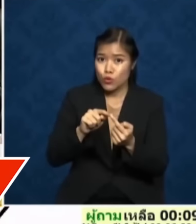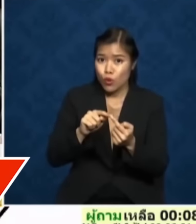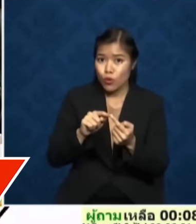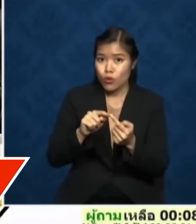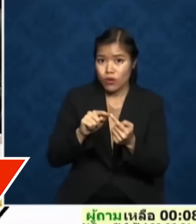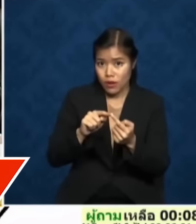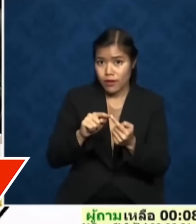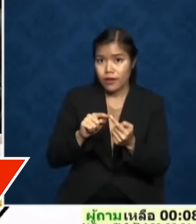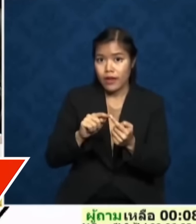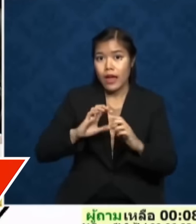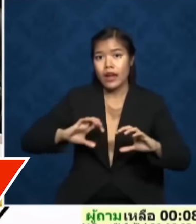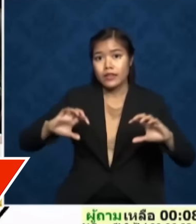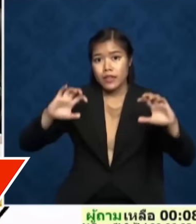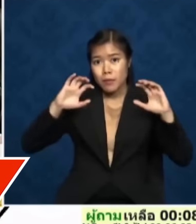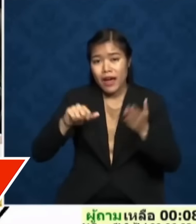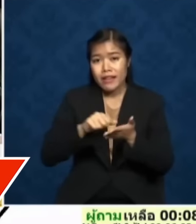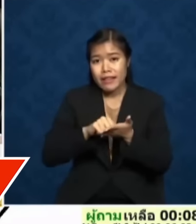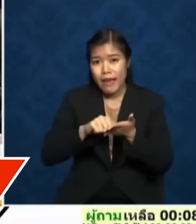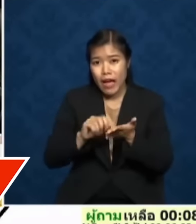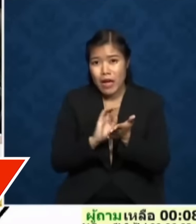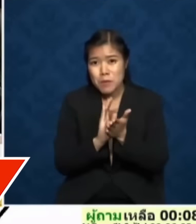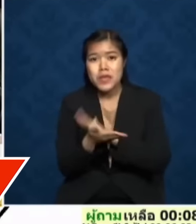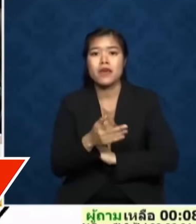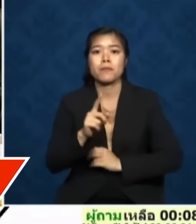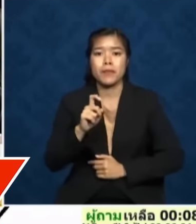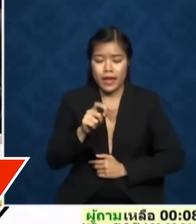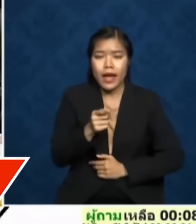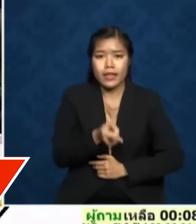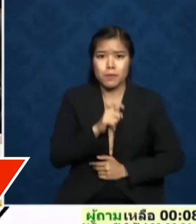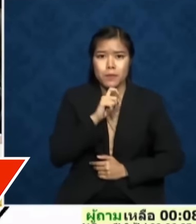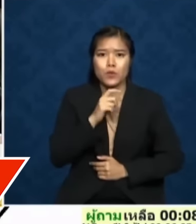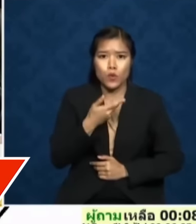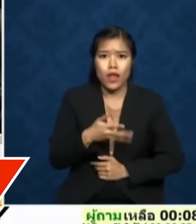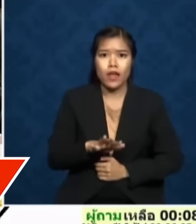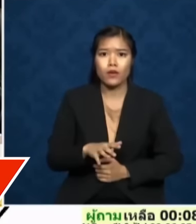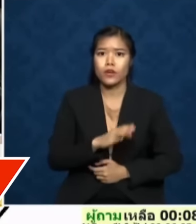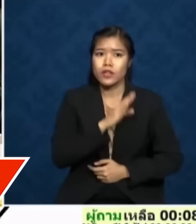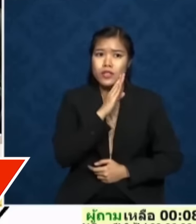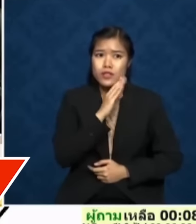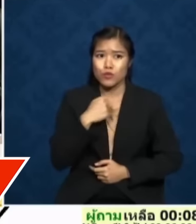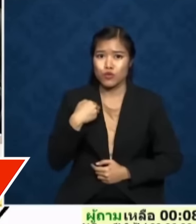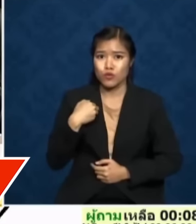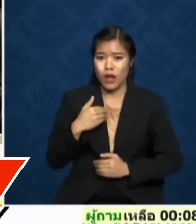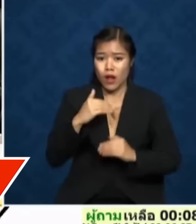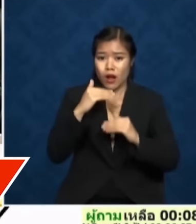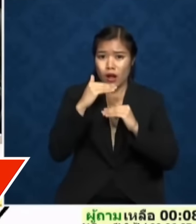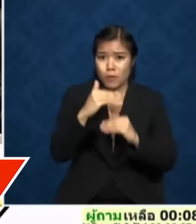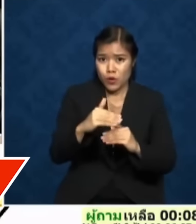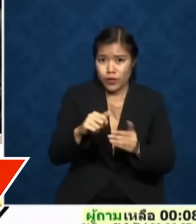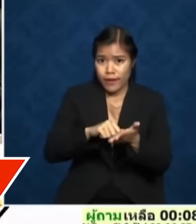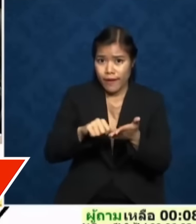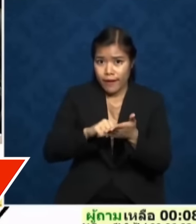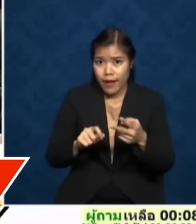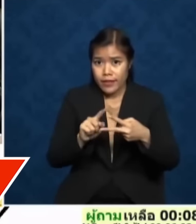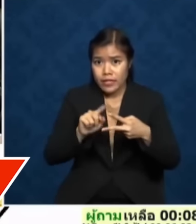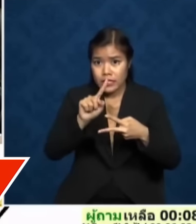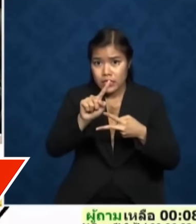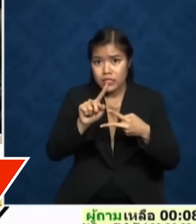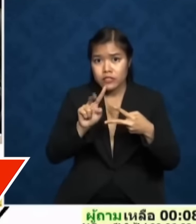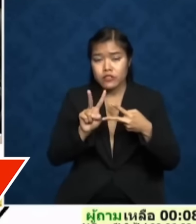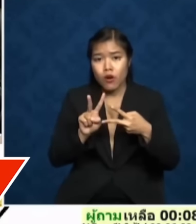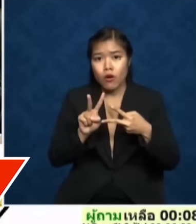ของรัฐไม่ได้อยู่แล้วดังนั้นการล็อกไม่ให้แก้ไขหมวด1หมวด2แบบนี้จึงไ